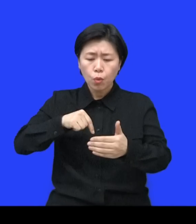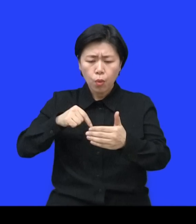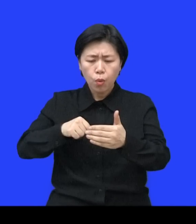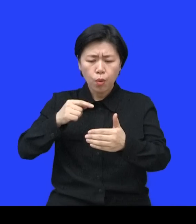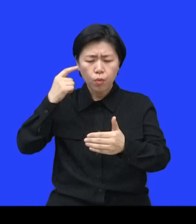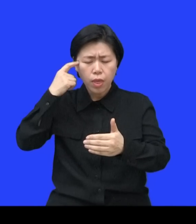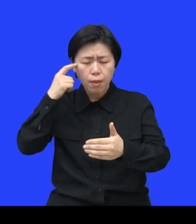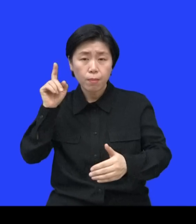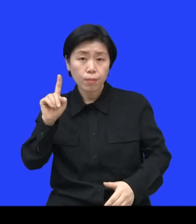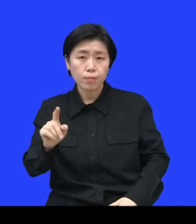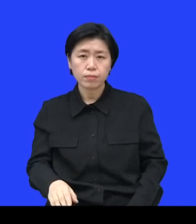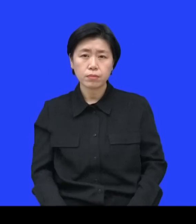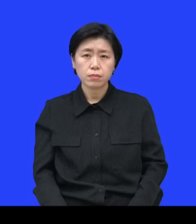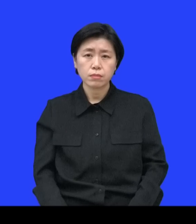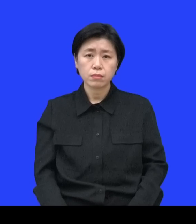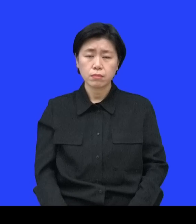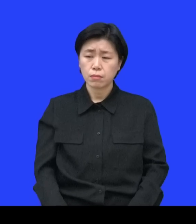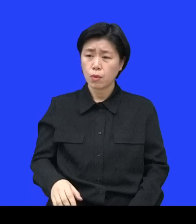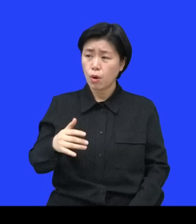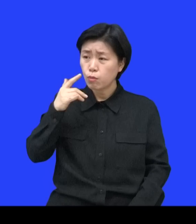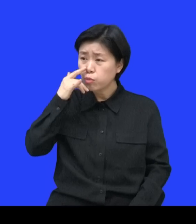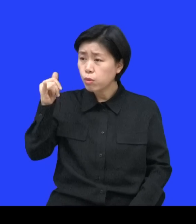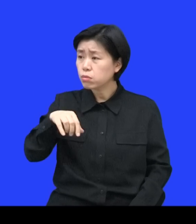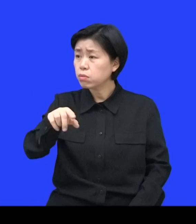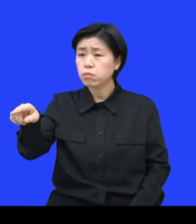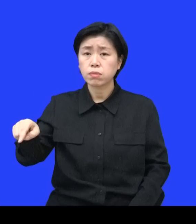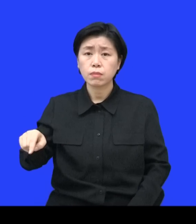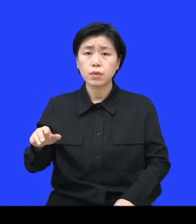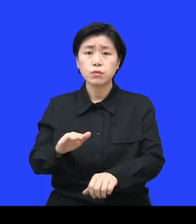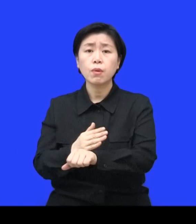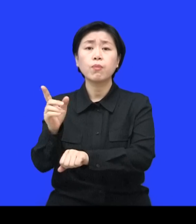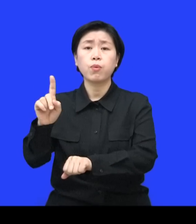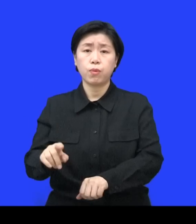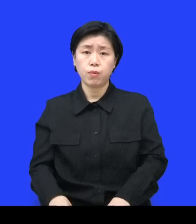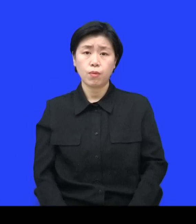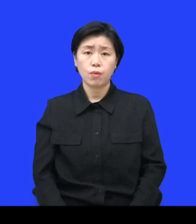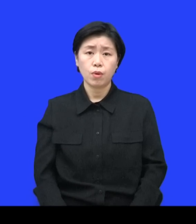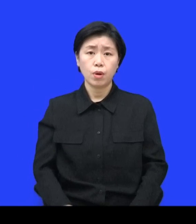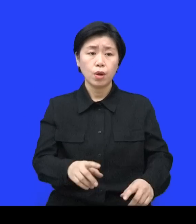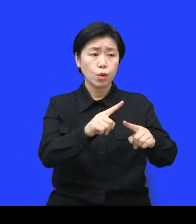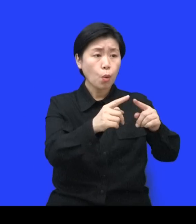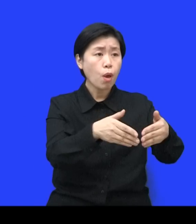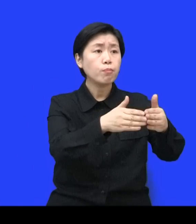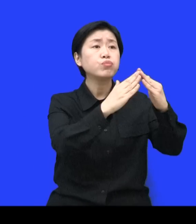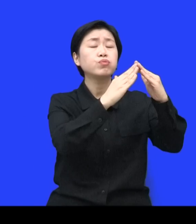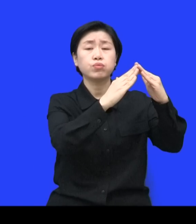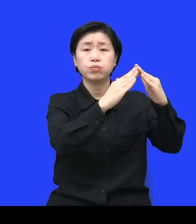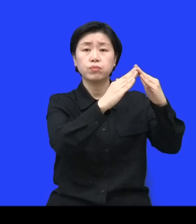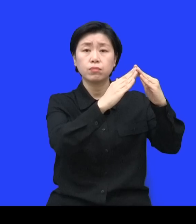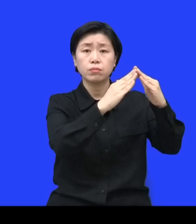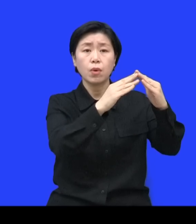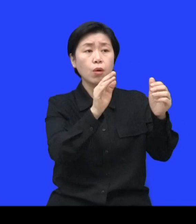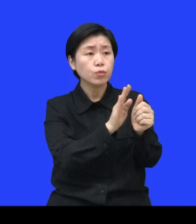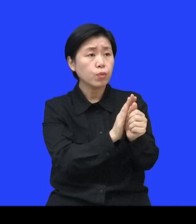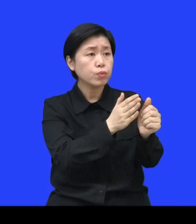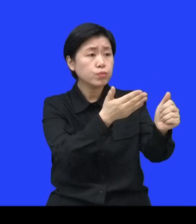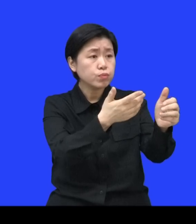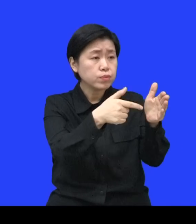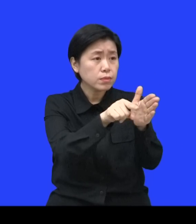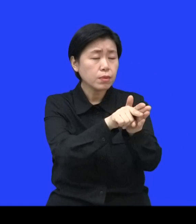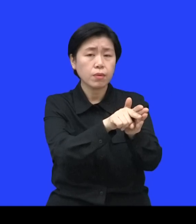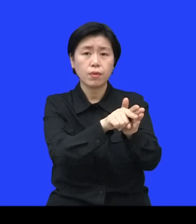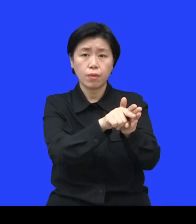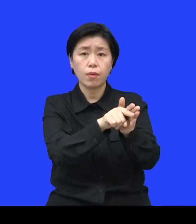잘못했냐. 그냥 그래. 그렇잖아요. 어린 마음에. 개척교회. 그래. 교회 섬기려고 한 겁니다. 근데 그 안에